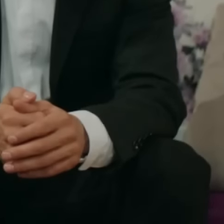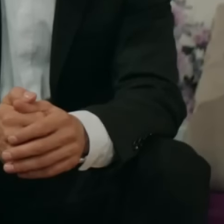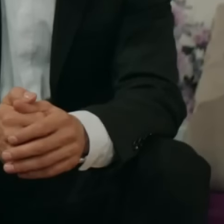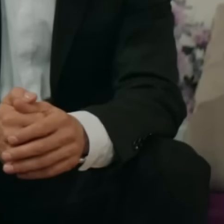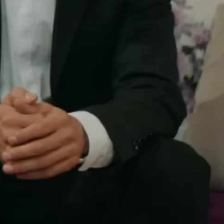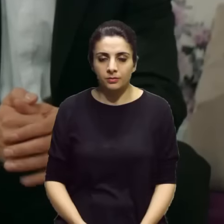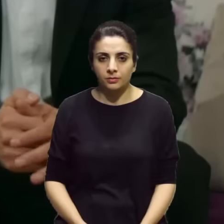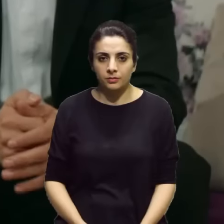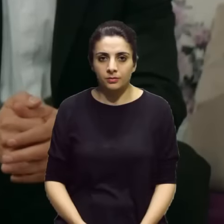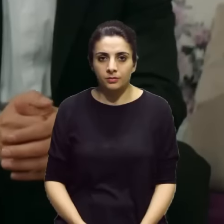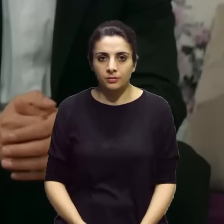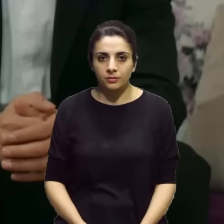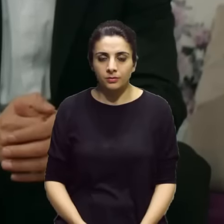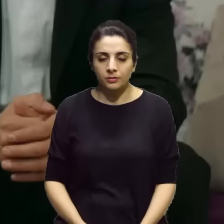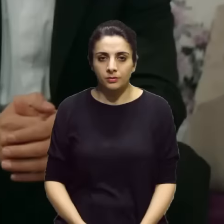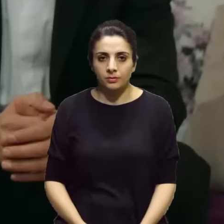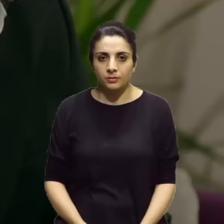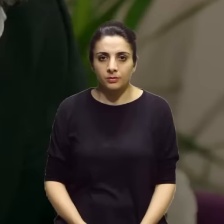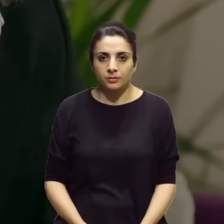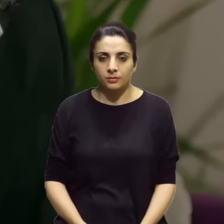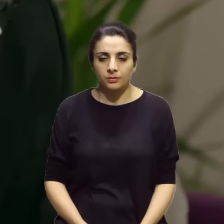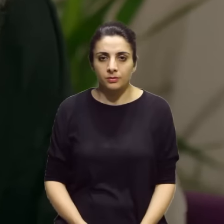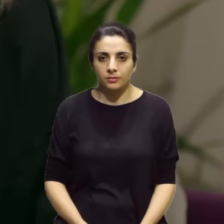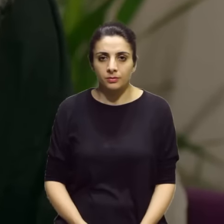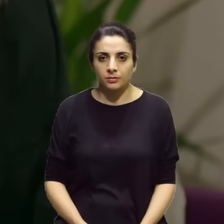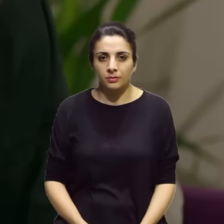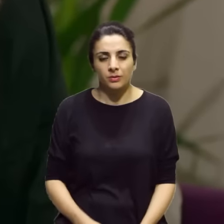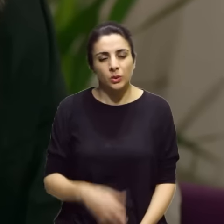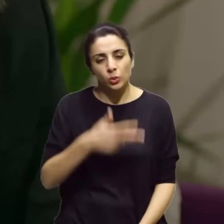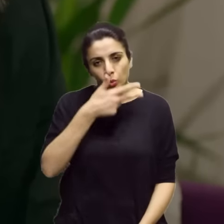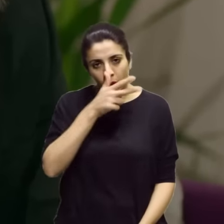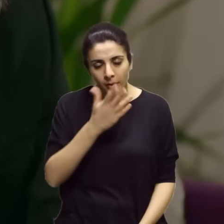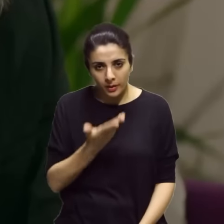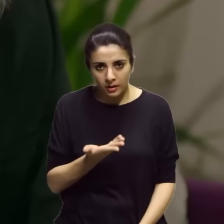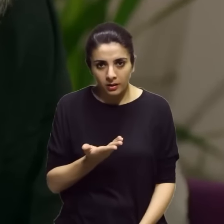oturuyor. Sevinç kırgın, tavırlı. Mazhar sıkıntılı. Sevinç, kusura bakma.